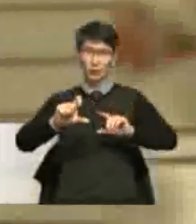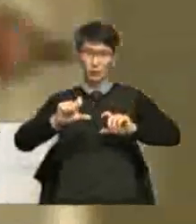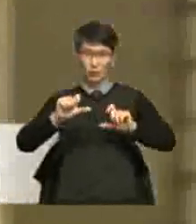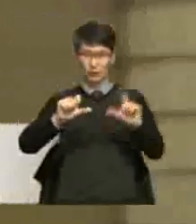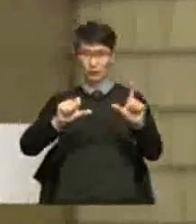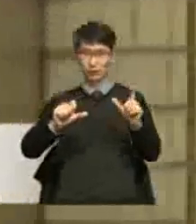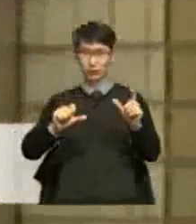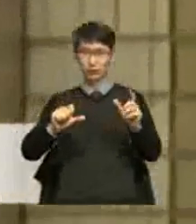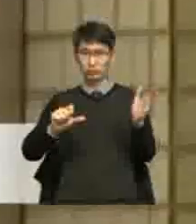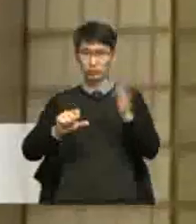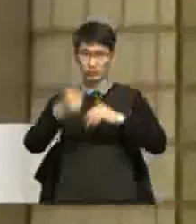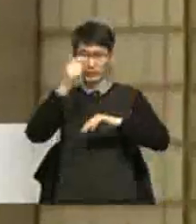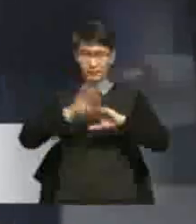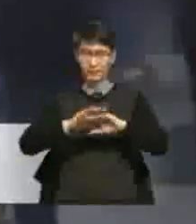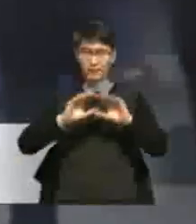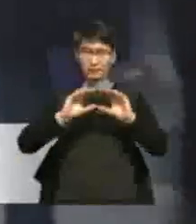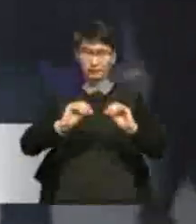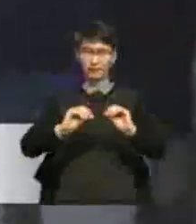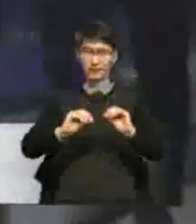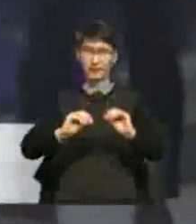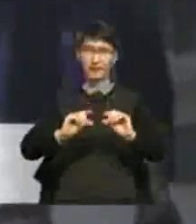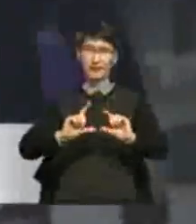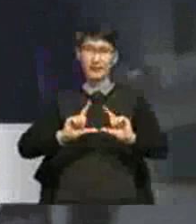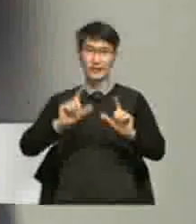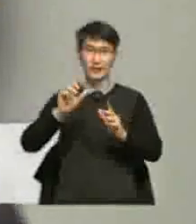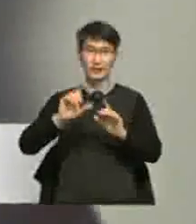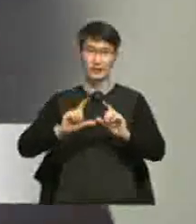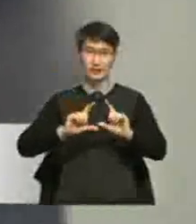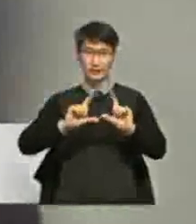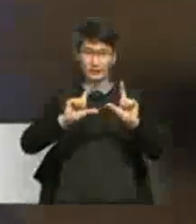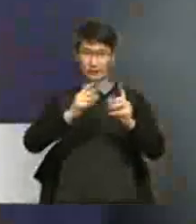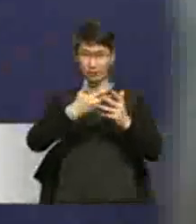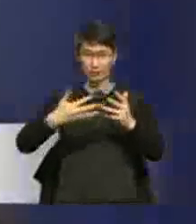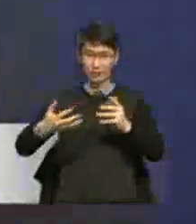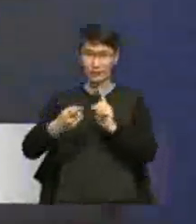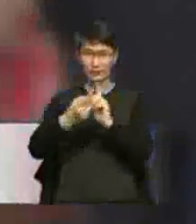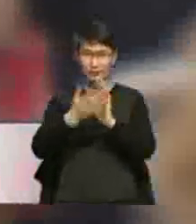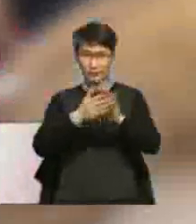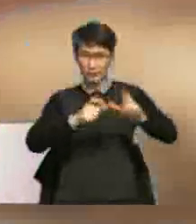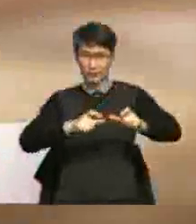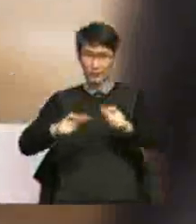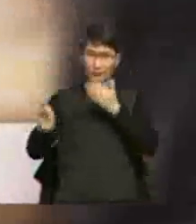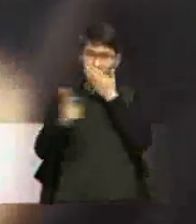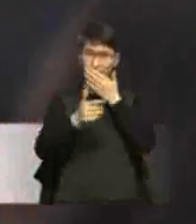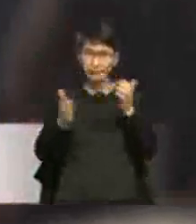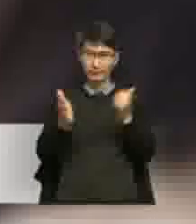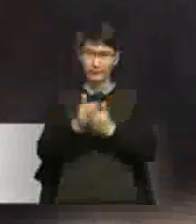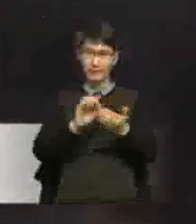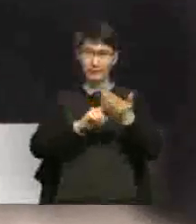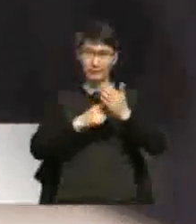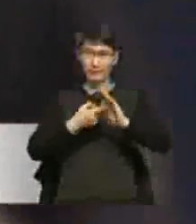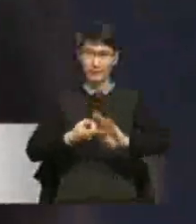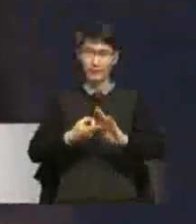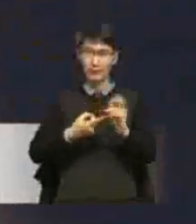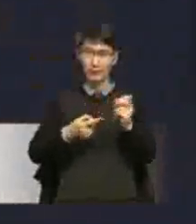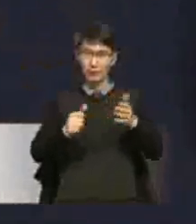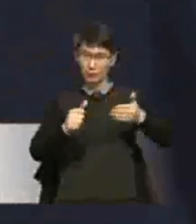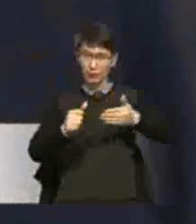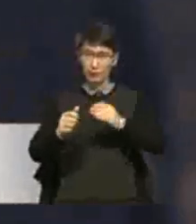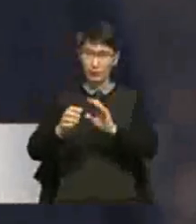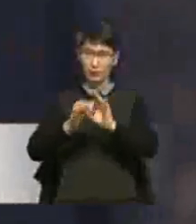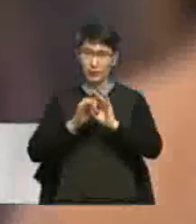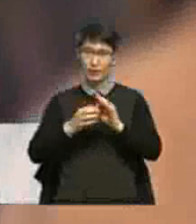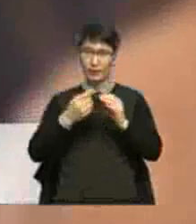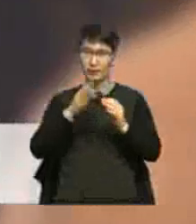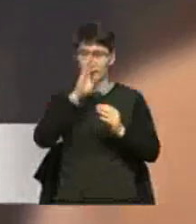미사가 중지된 상태입니다 강동구는 확진 자 자택과 밀접 접촉 지역의 방역을 완료했다 고 밝혔으며 역학조사를 통해